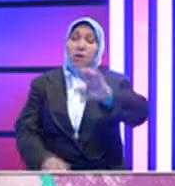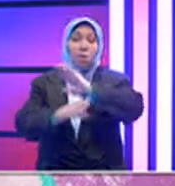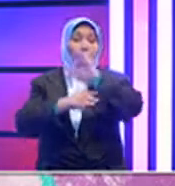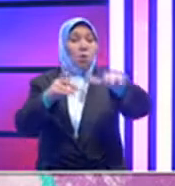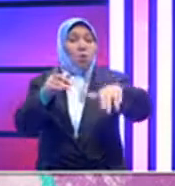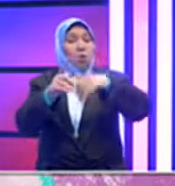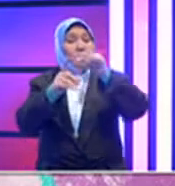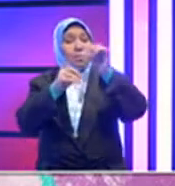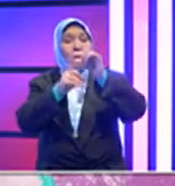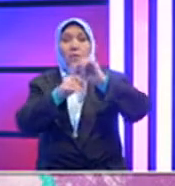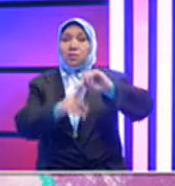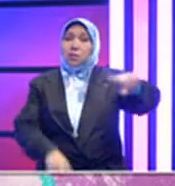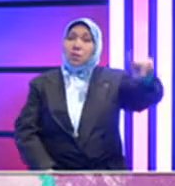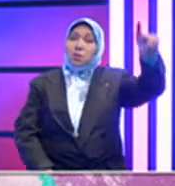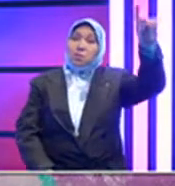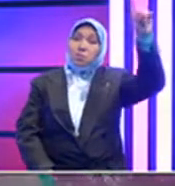sodakowlohuladzim